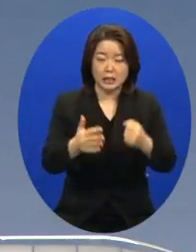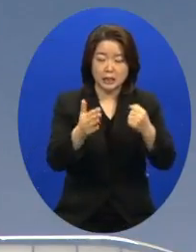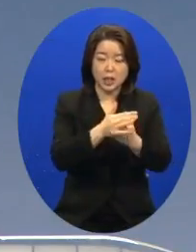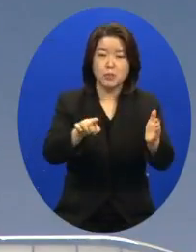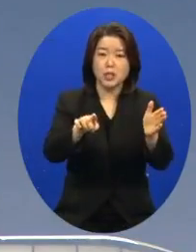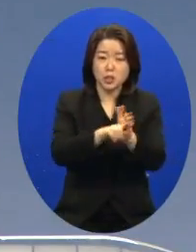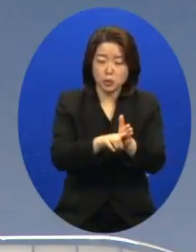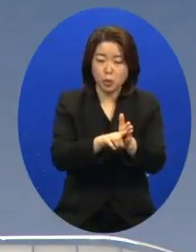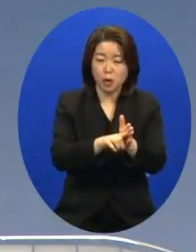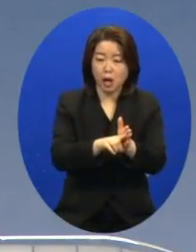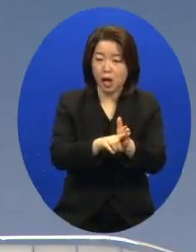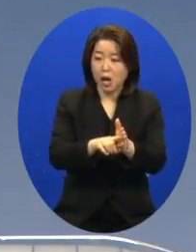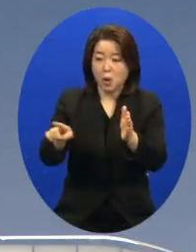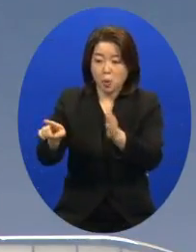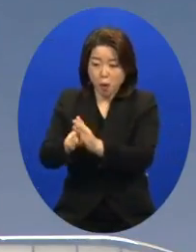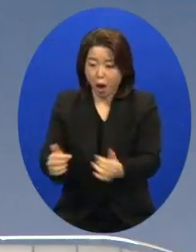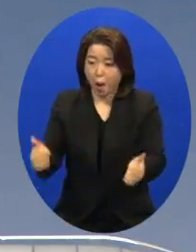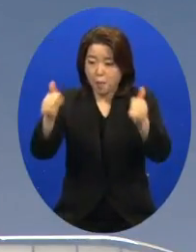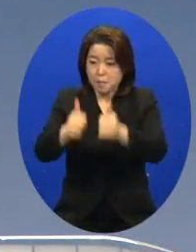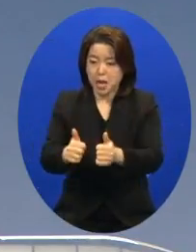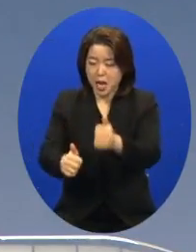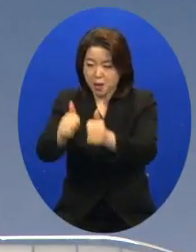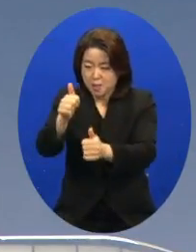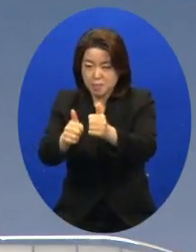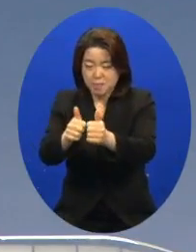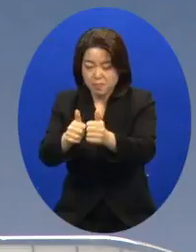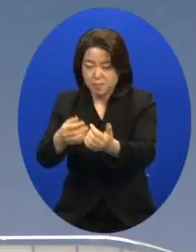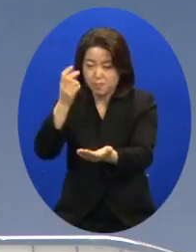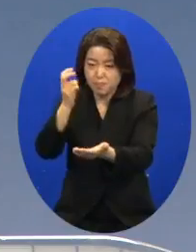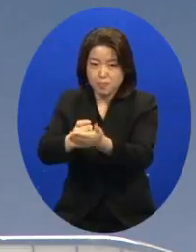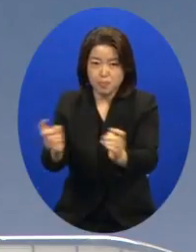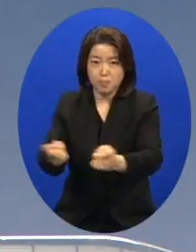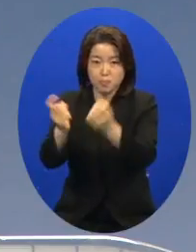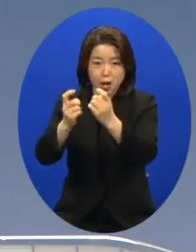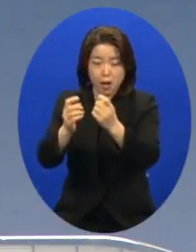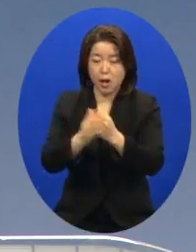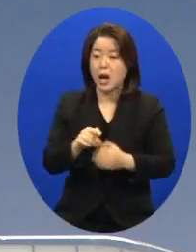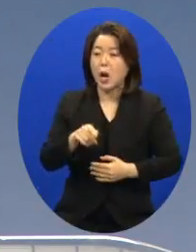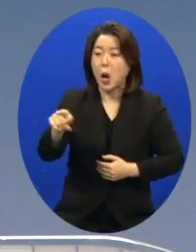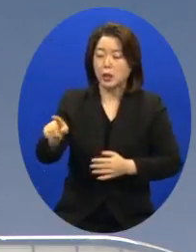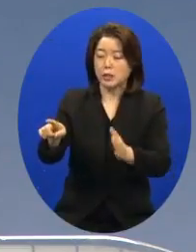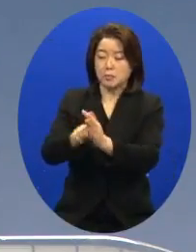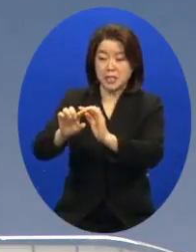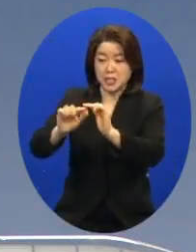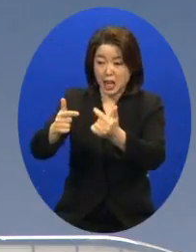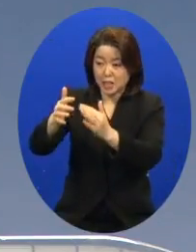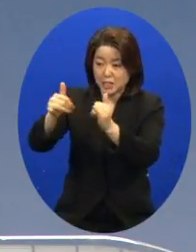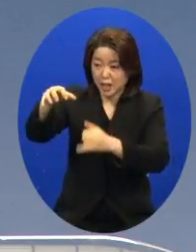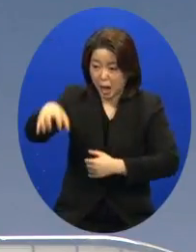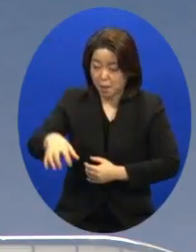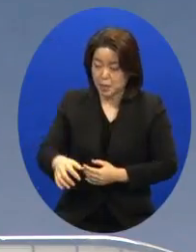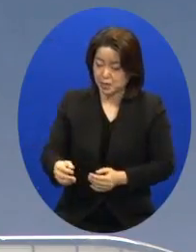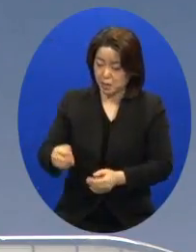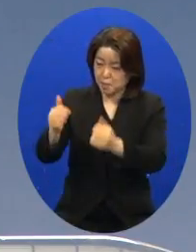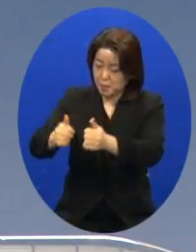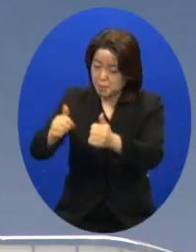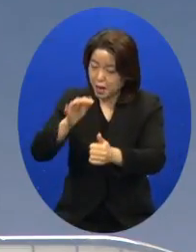신도의 맞서 소송을 할 뿐 아니라 그것도 믿지 않는 사람들 앞에서 한다는 말입니까